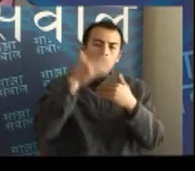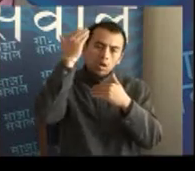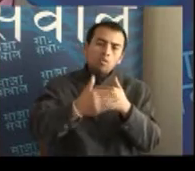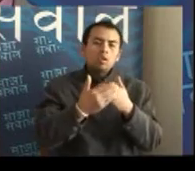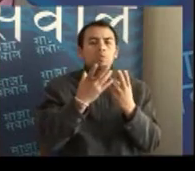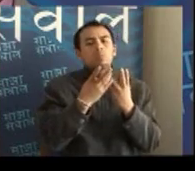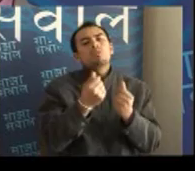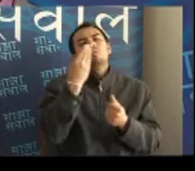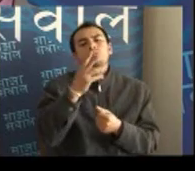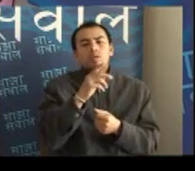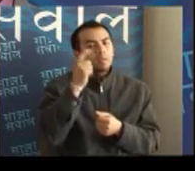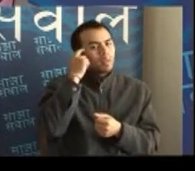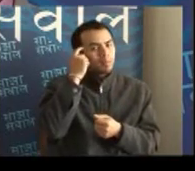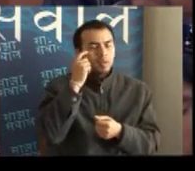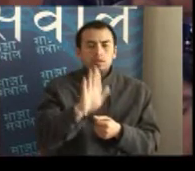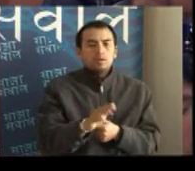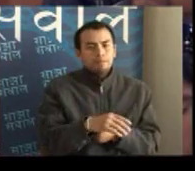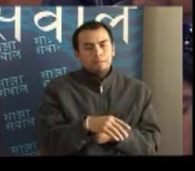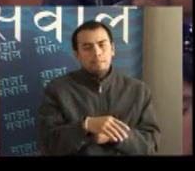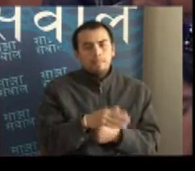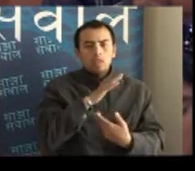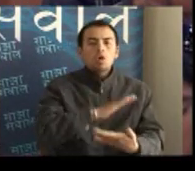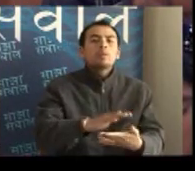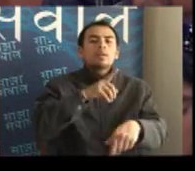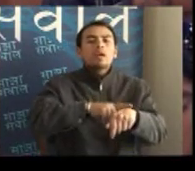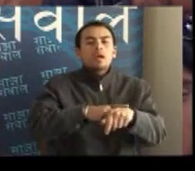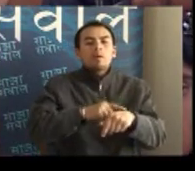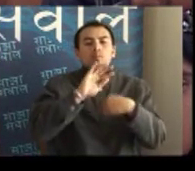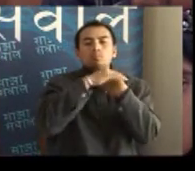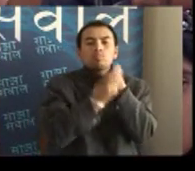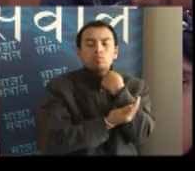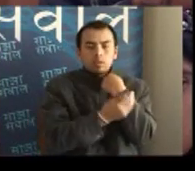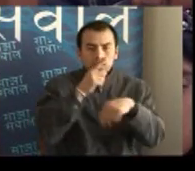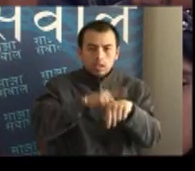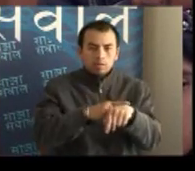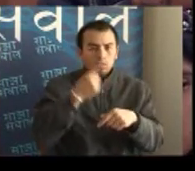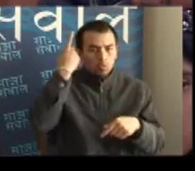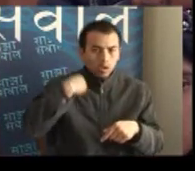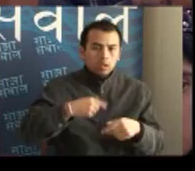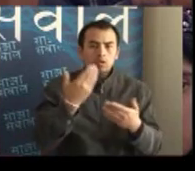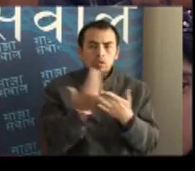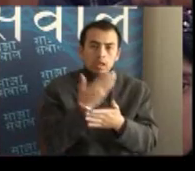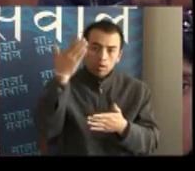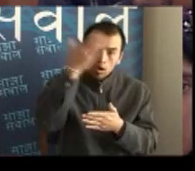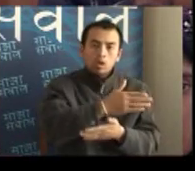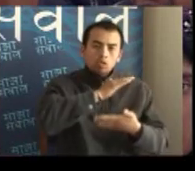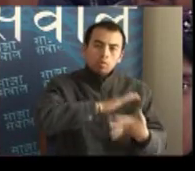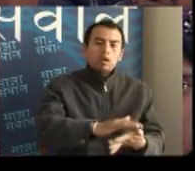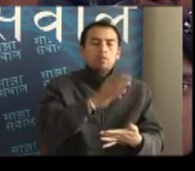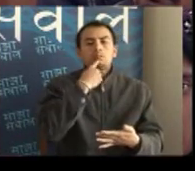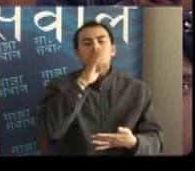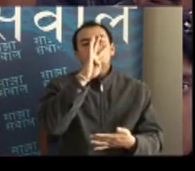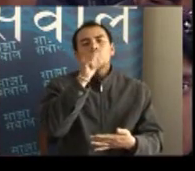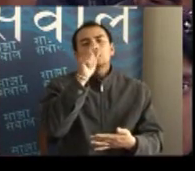भनेर तथ्याङ्क छ। जन्मिने बेलामा प्रसव हुने बेलामा चाहिँ स्वास्थ्य संस्थामा बच्चा जन्मियो भने